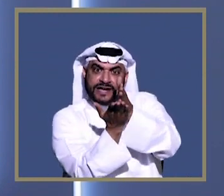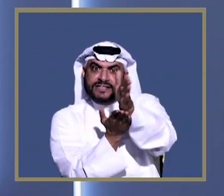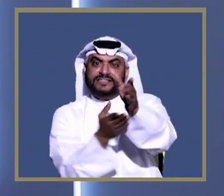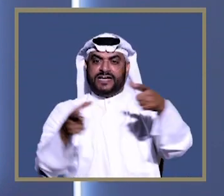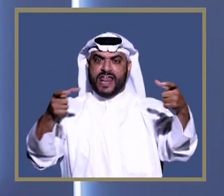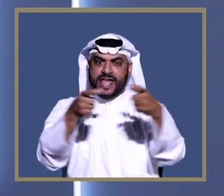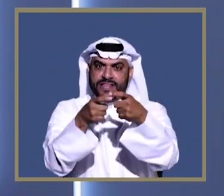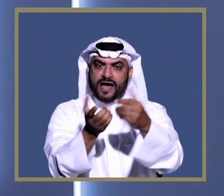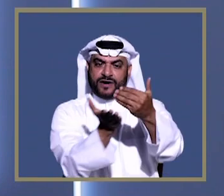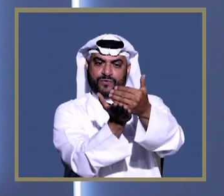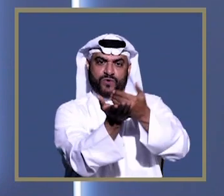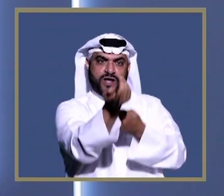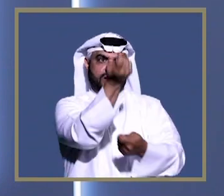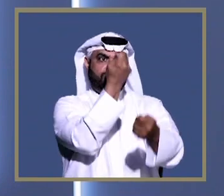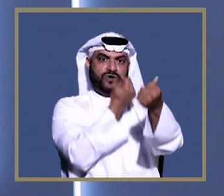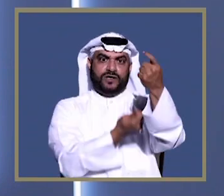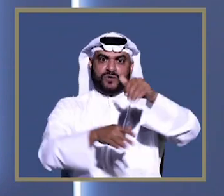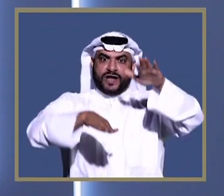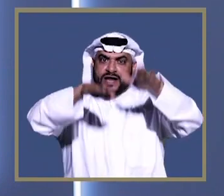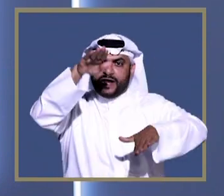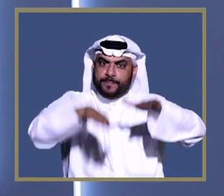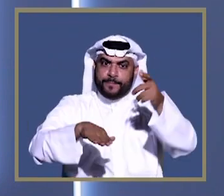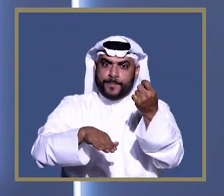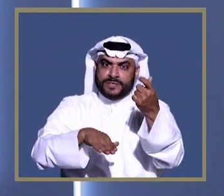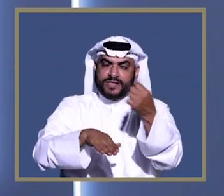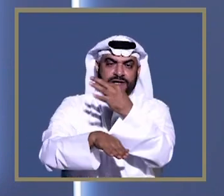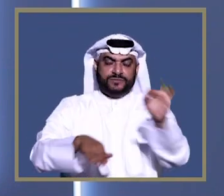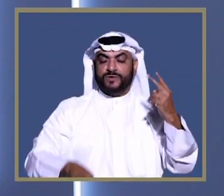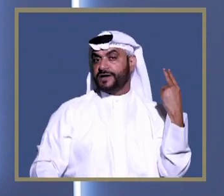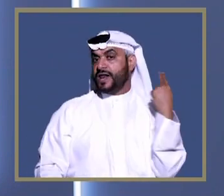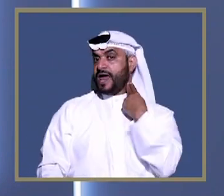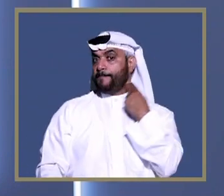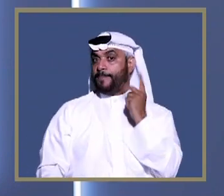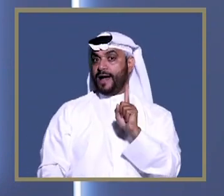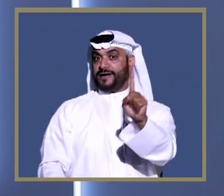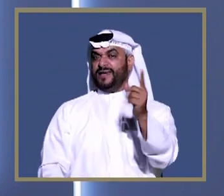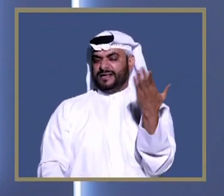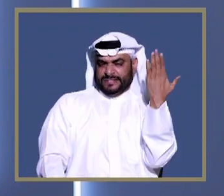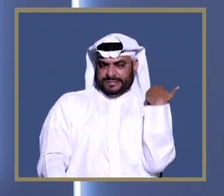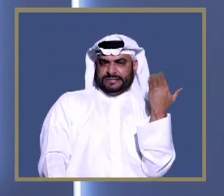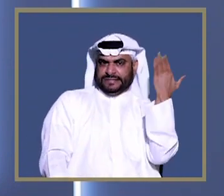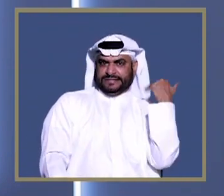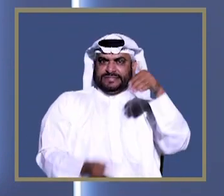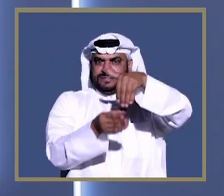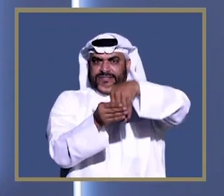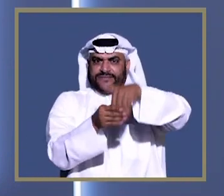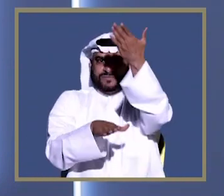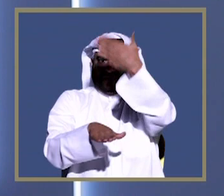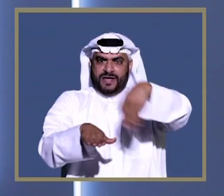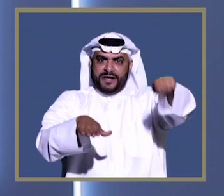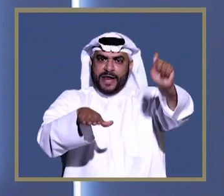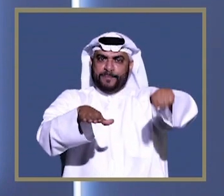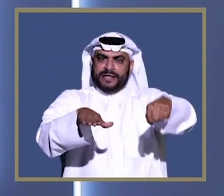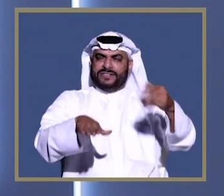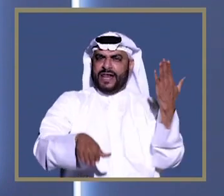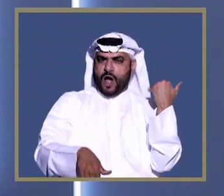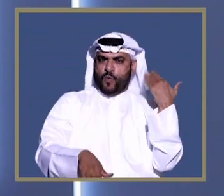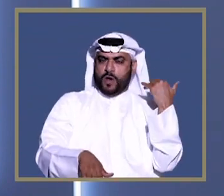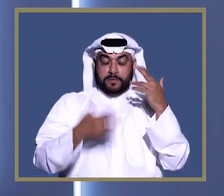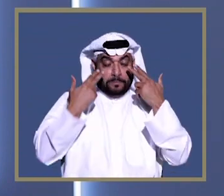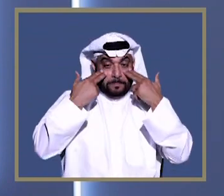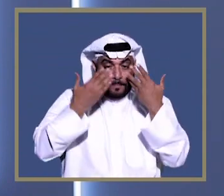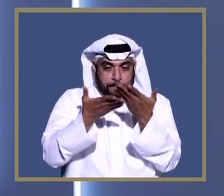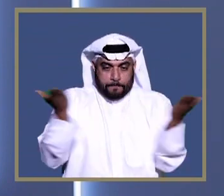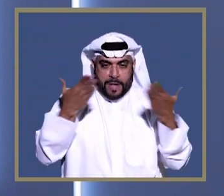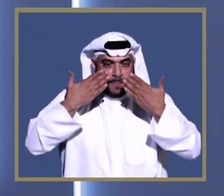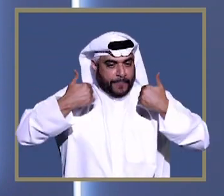الإصلاح الإداري والمالي اللي بالأمانة في المجالس الماضية